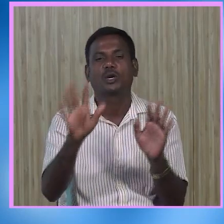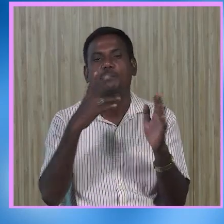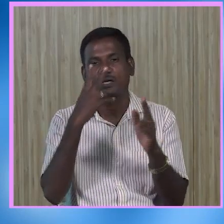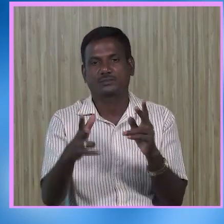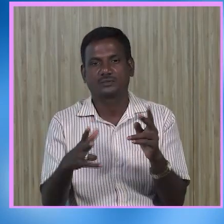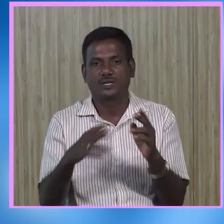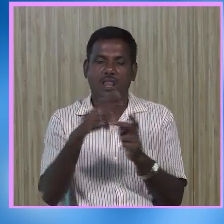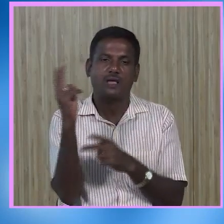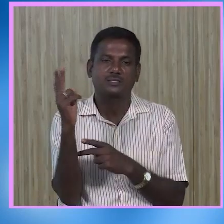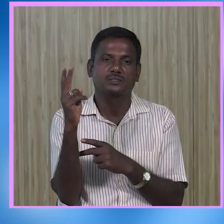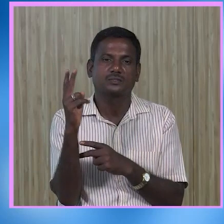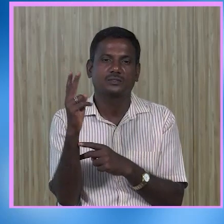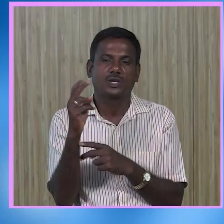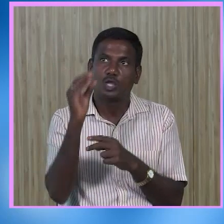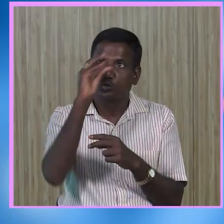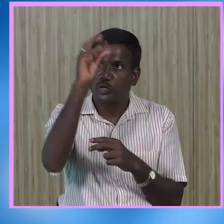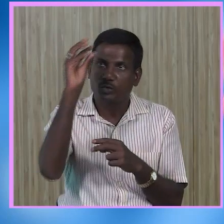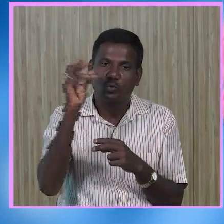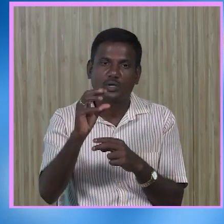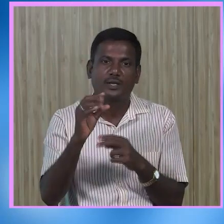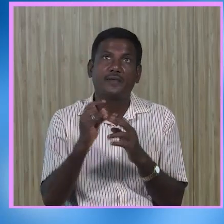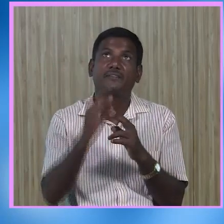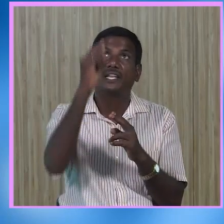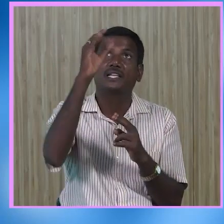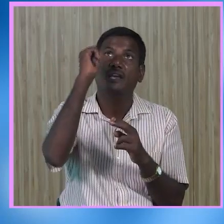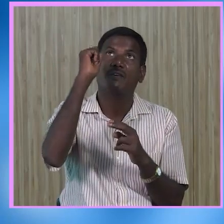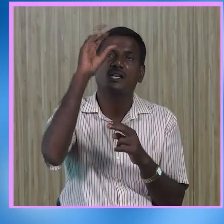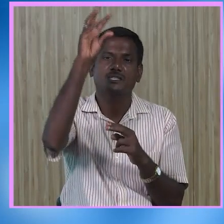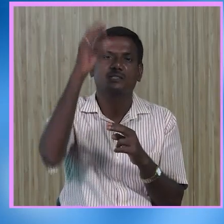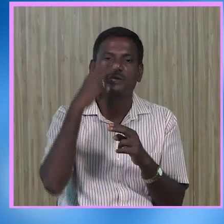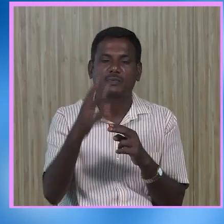பார்த்துருக்கோம். கடைசியாக துணைக்கோள்கள் விண்ணில் எவ்வாறு